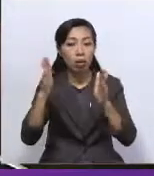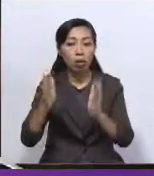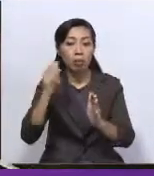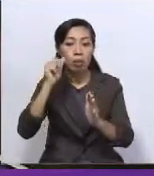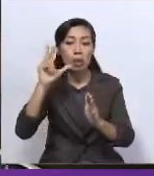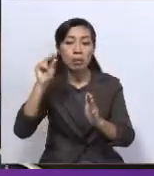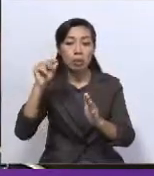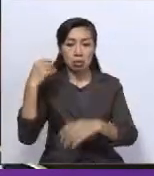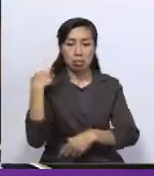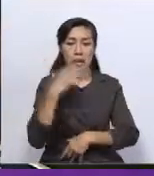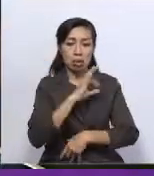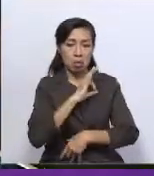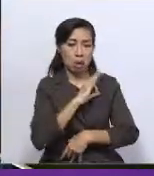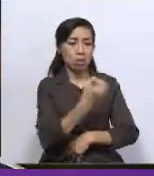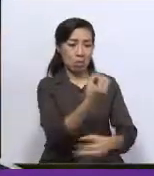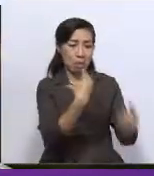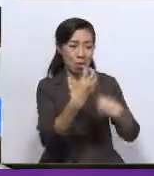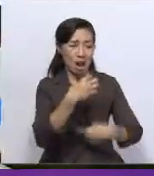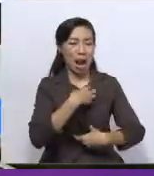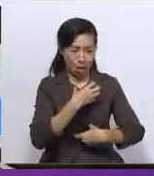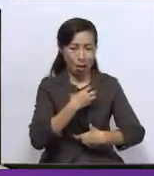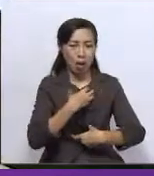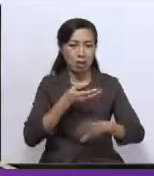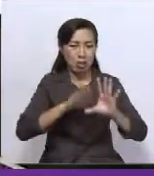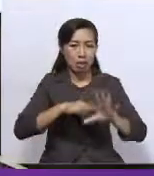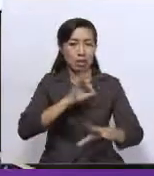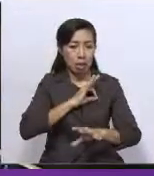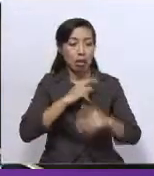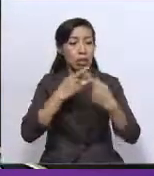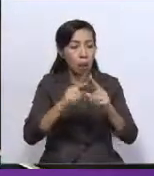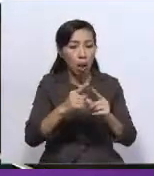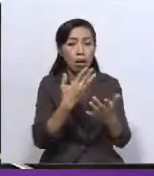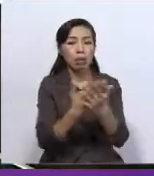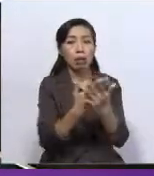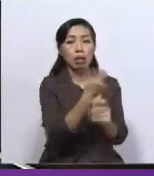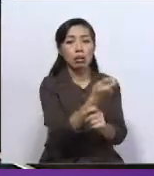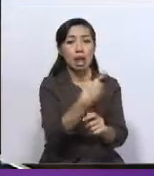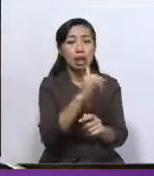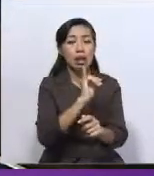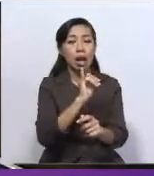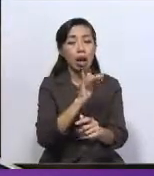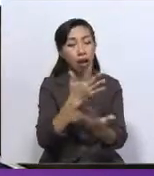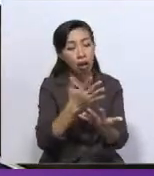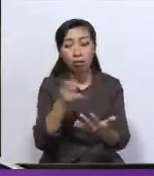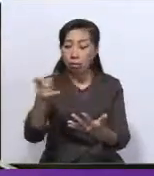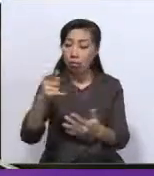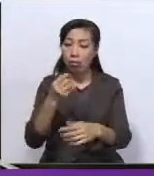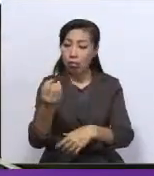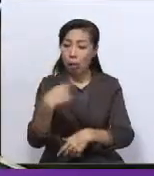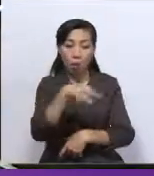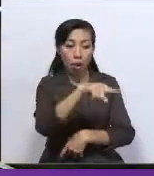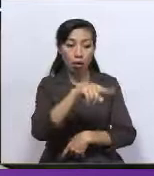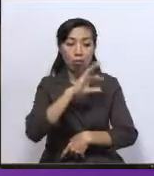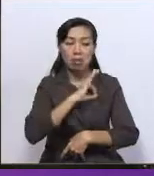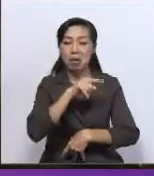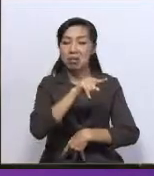นที่เขายืนยันกลับมาไม่รู้กี่พันกี่หมื่นคนแล้วก็ไม่ได้เขายังไม่จ่ายเงินเนี่ยแล้วท่านวินิจฉัยว่าเขาพ้นเนี่ยแล้วทุกคนไปฟ้องศาลหม